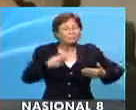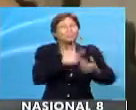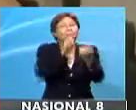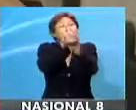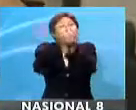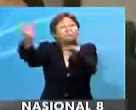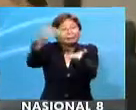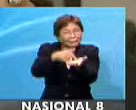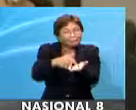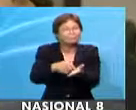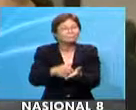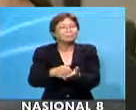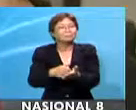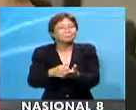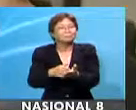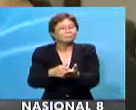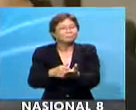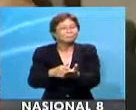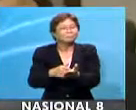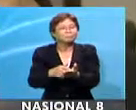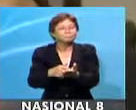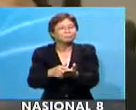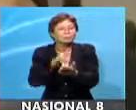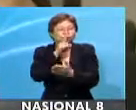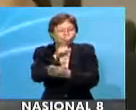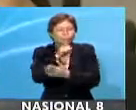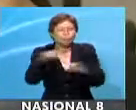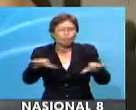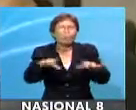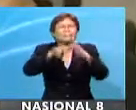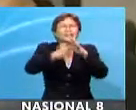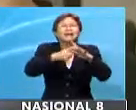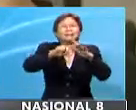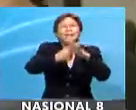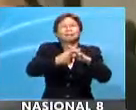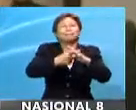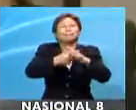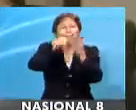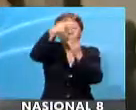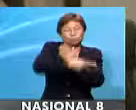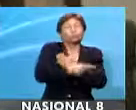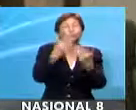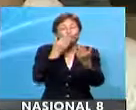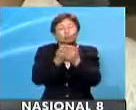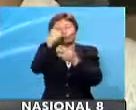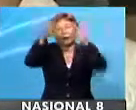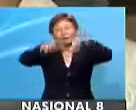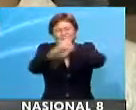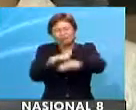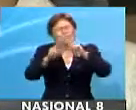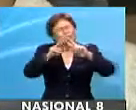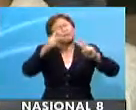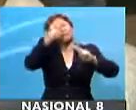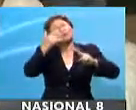again, they will be really commissioning projects. So that's great for ASEAN countries, you know, because it's very new.